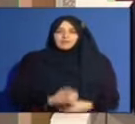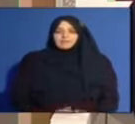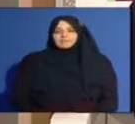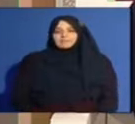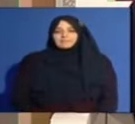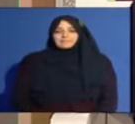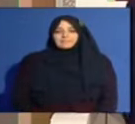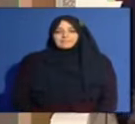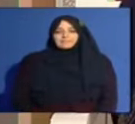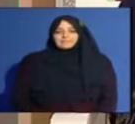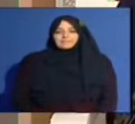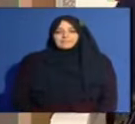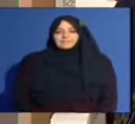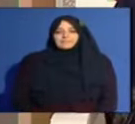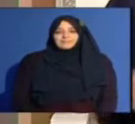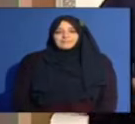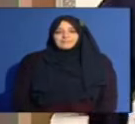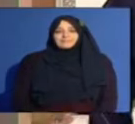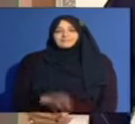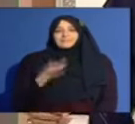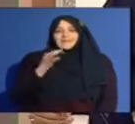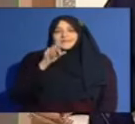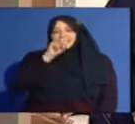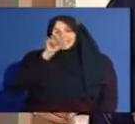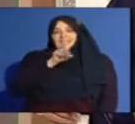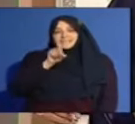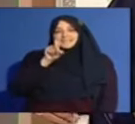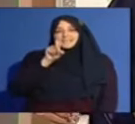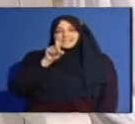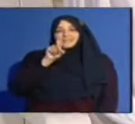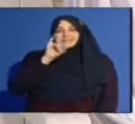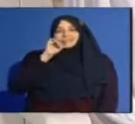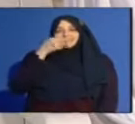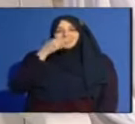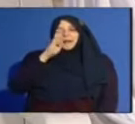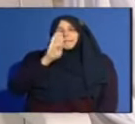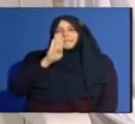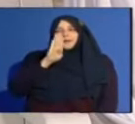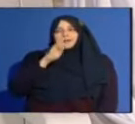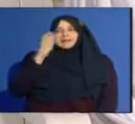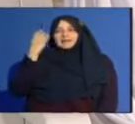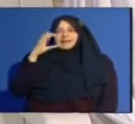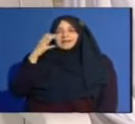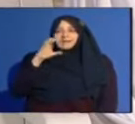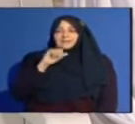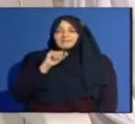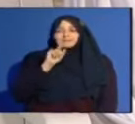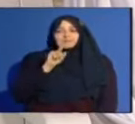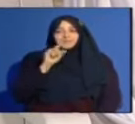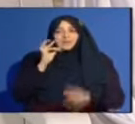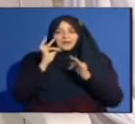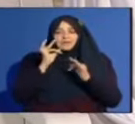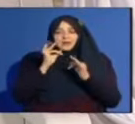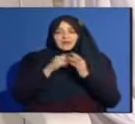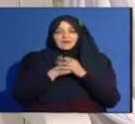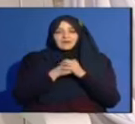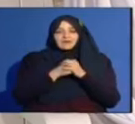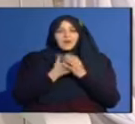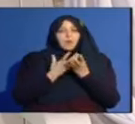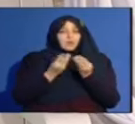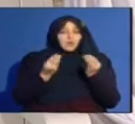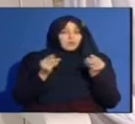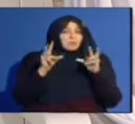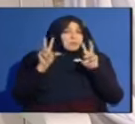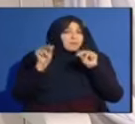يا نجات. زينب من كندا، الحقيقة يعني قضيتك هي قضية